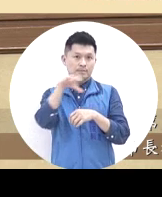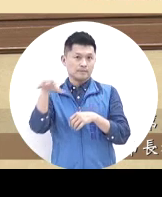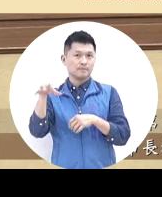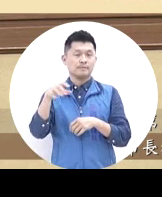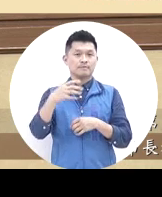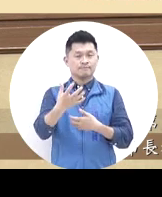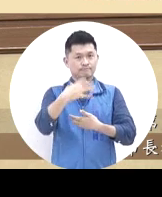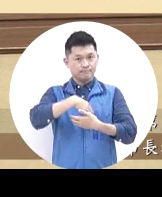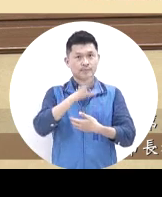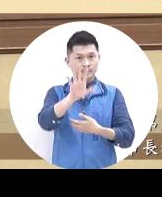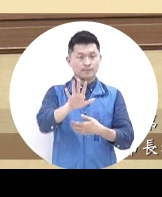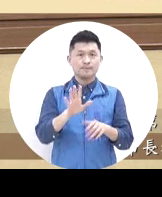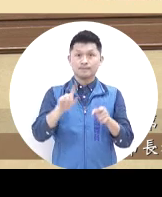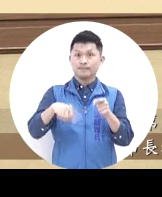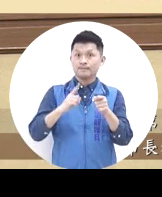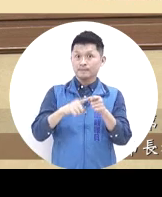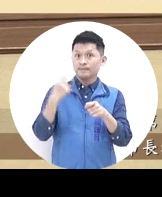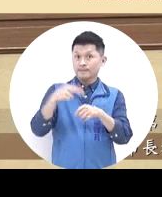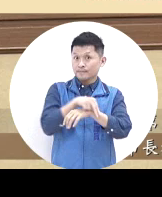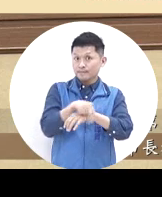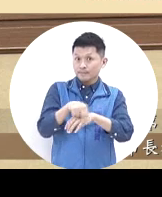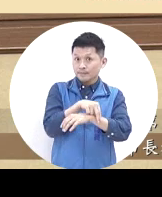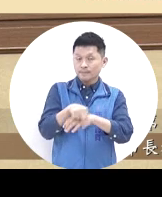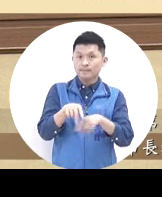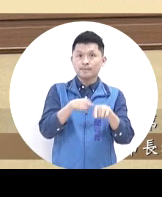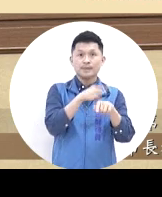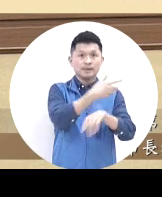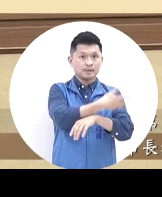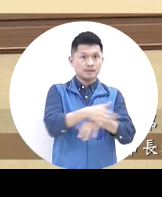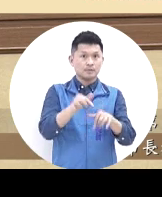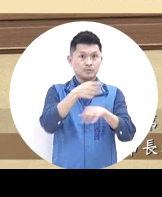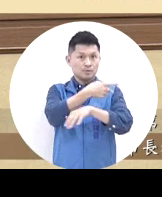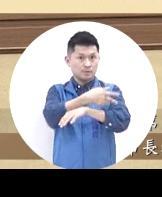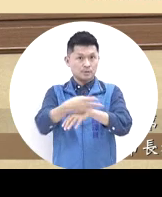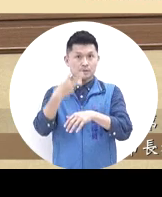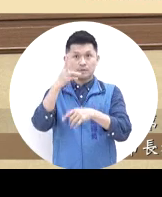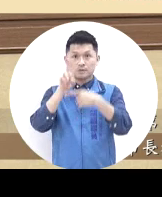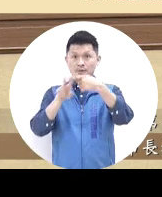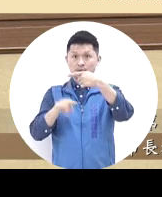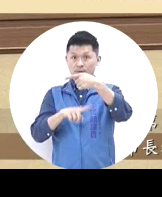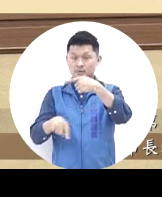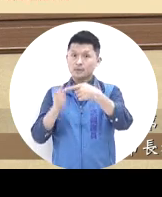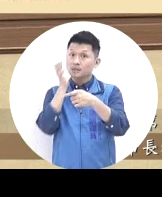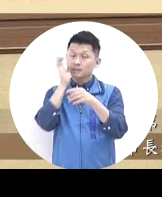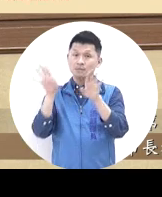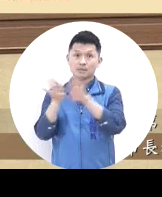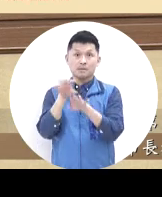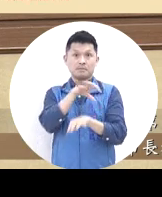入，今年在规划平溪、双溪、三芝跟石门四个地方。